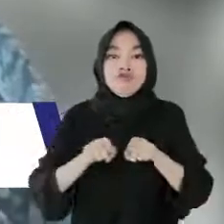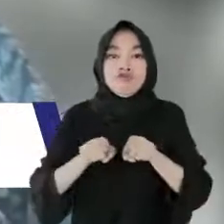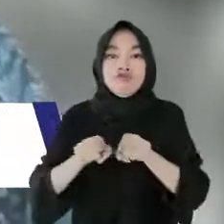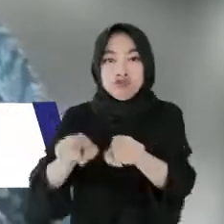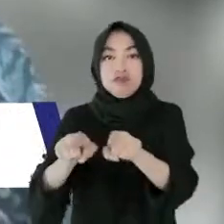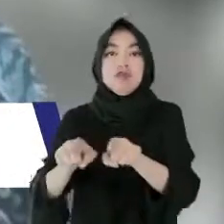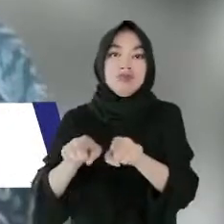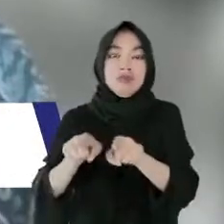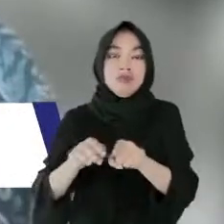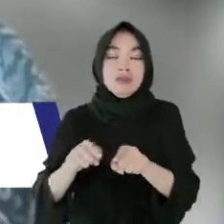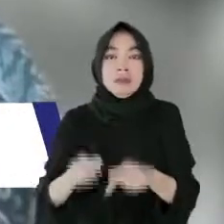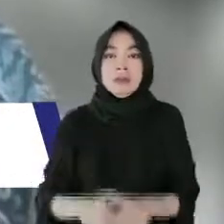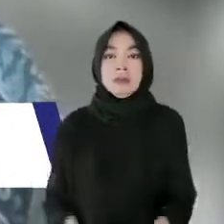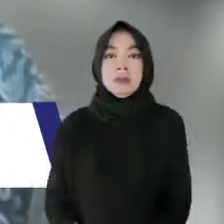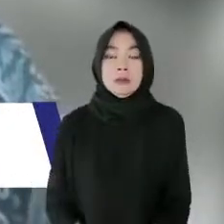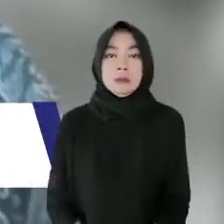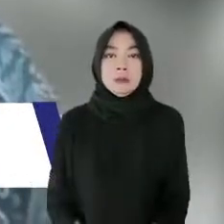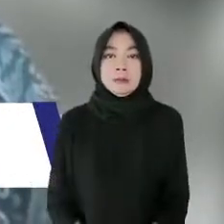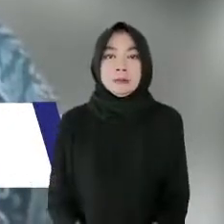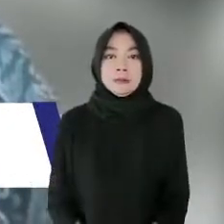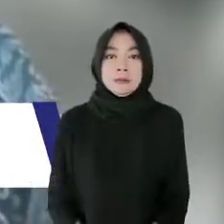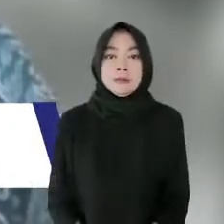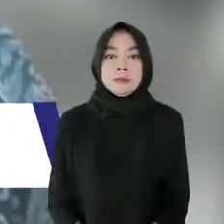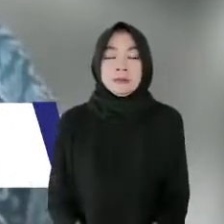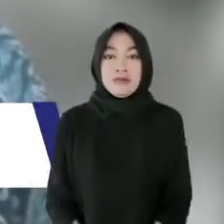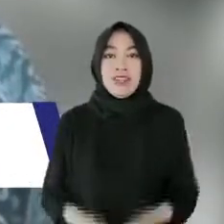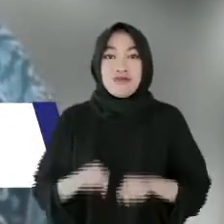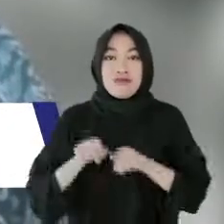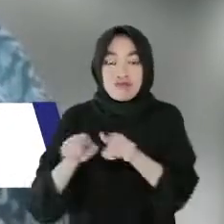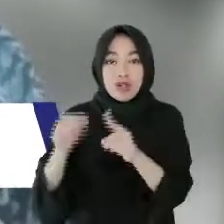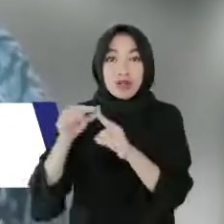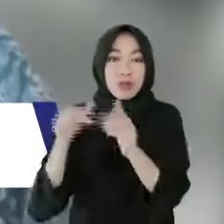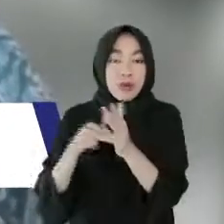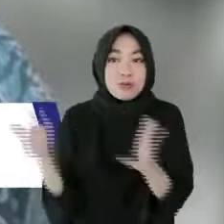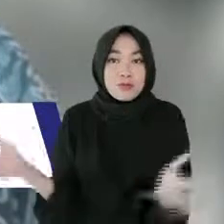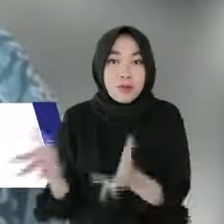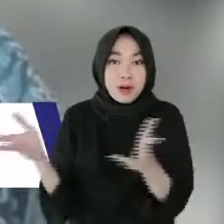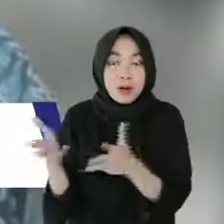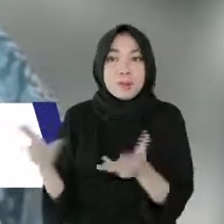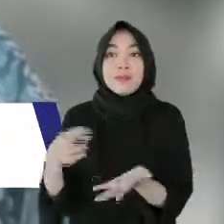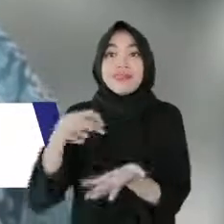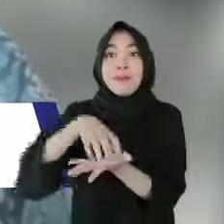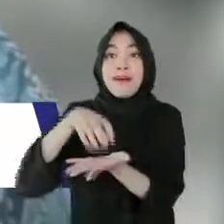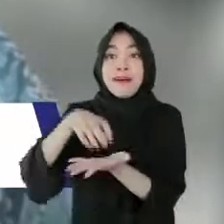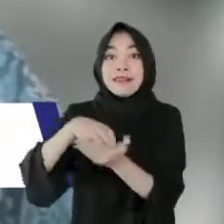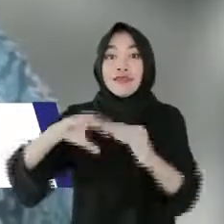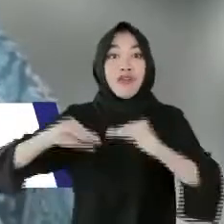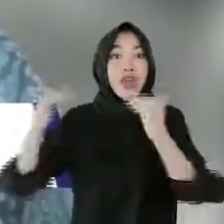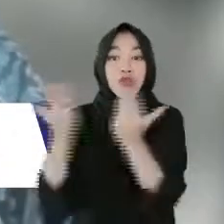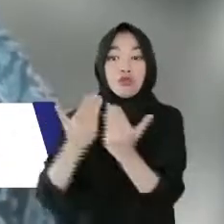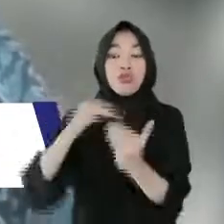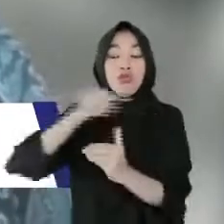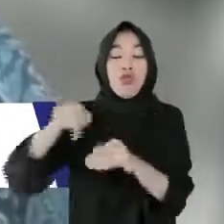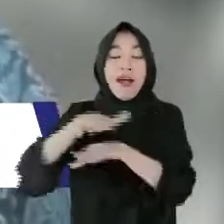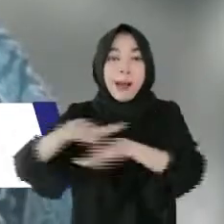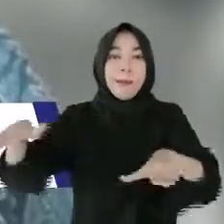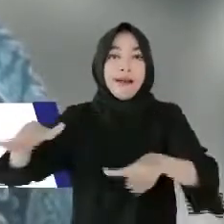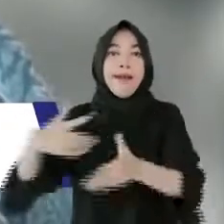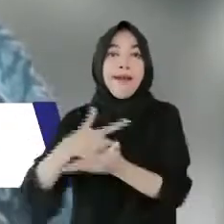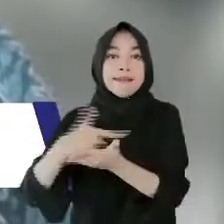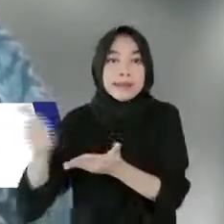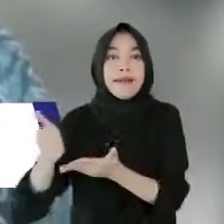Nah kita atau ini Alhamdulillah venue sampai sekarang sudah tuntas Tinggal